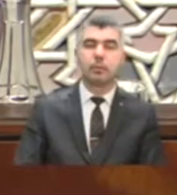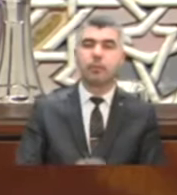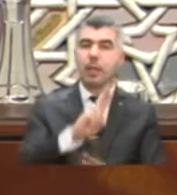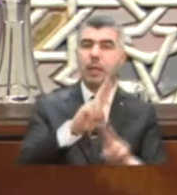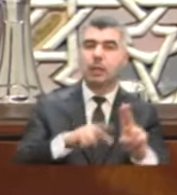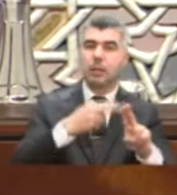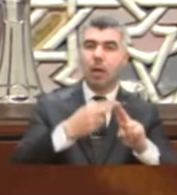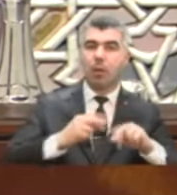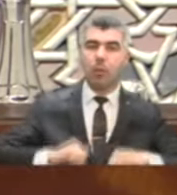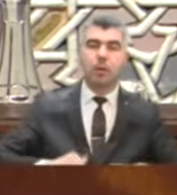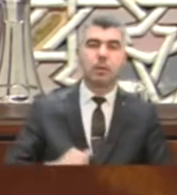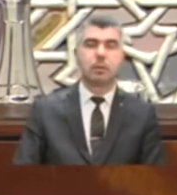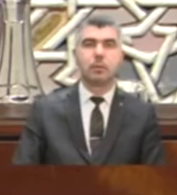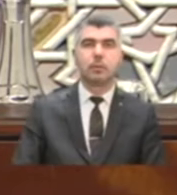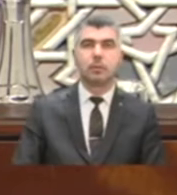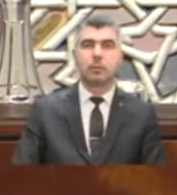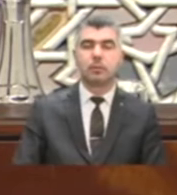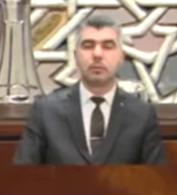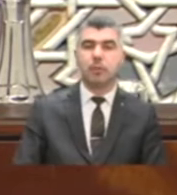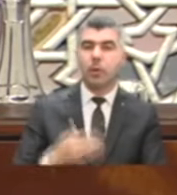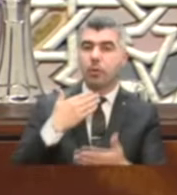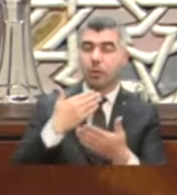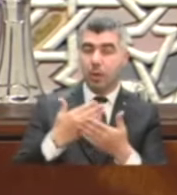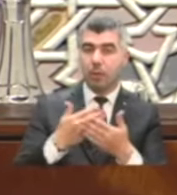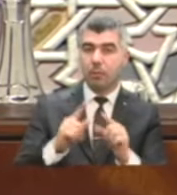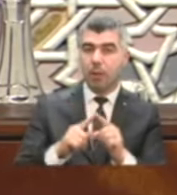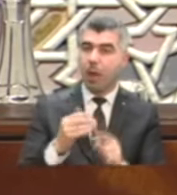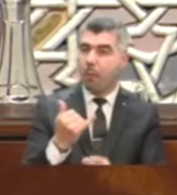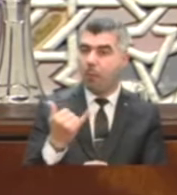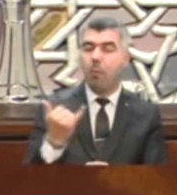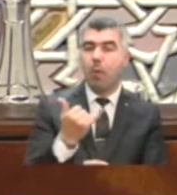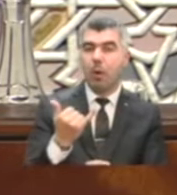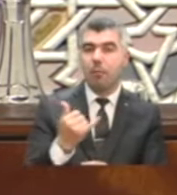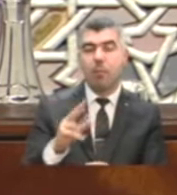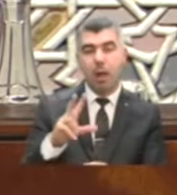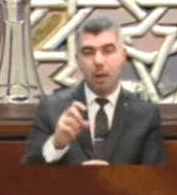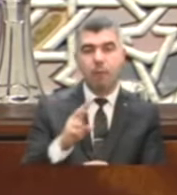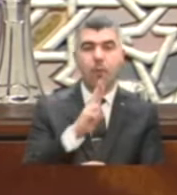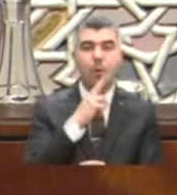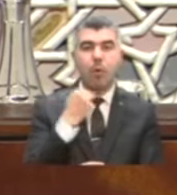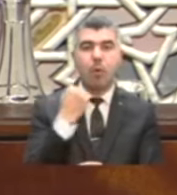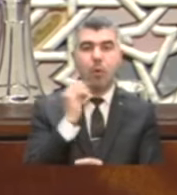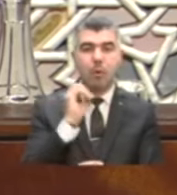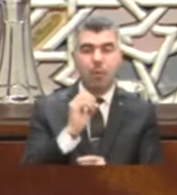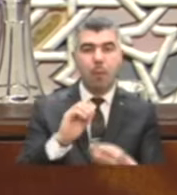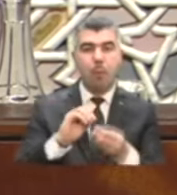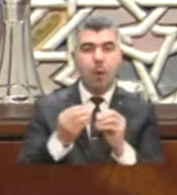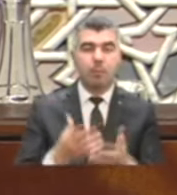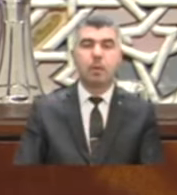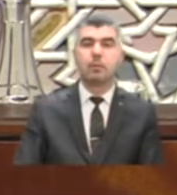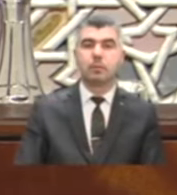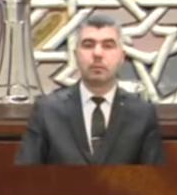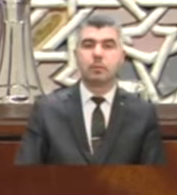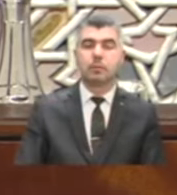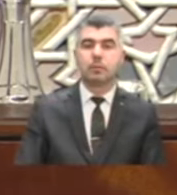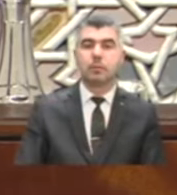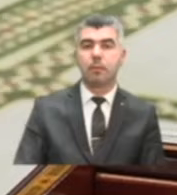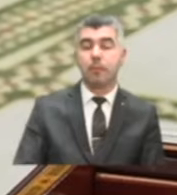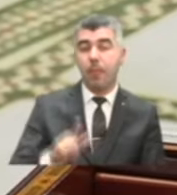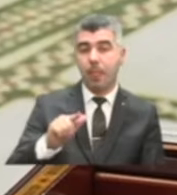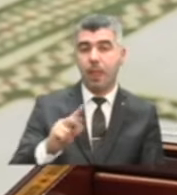الوزير. نائب المحترم، تتعرفوا الأهمية اللي تتلوي هذه الحكومة لهذه المشكلة هذه. بغيت غير نقول إنه